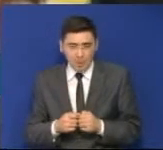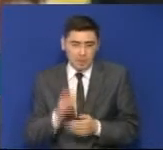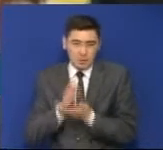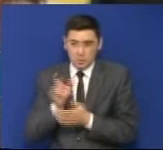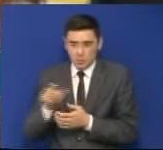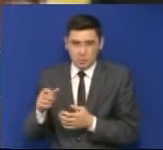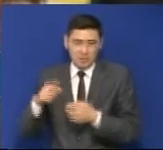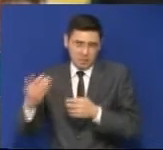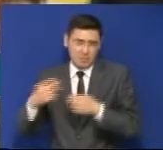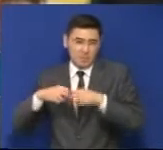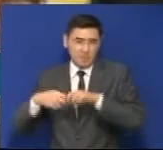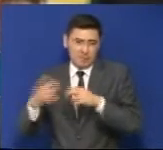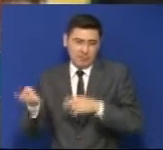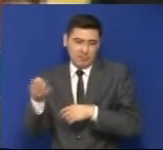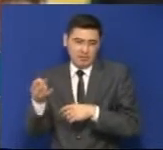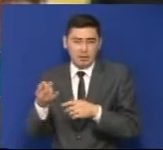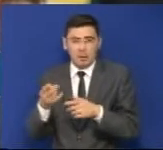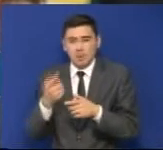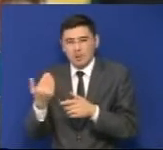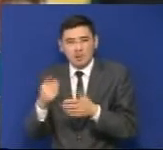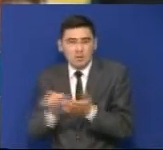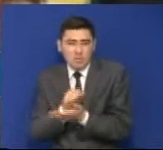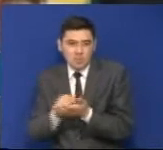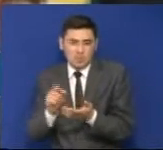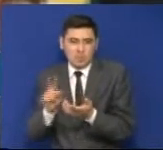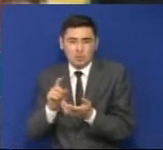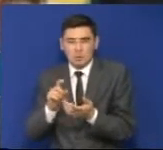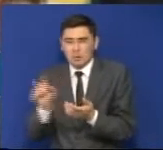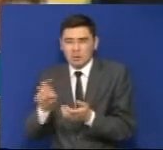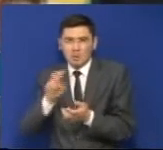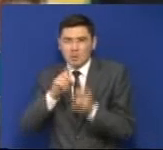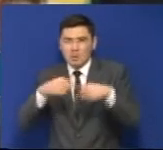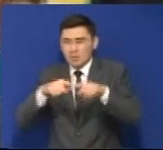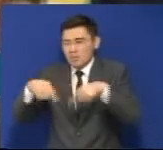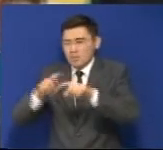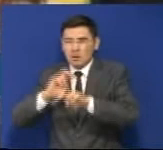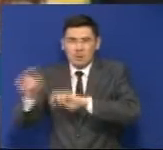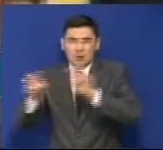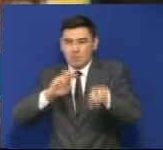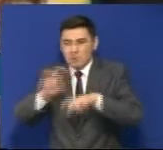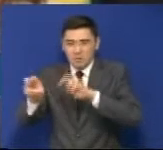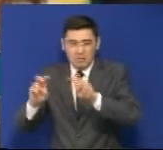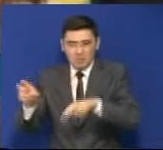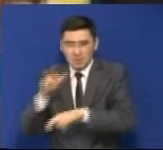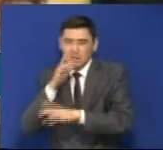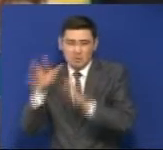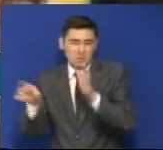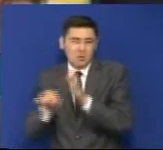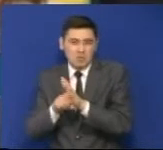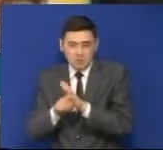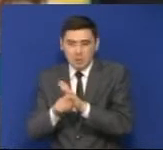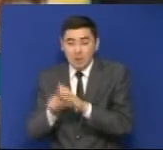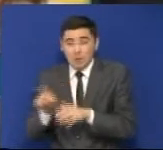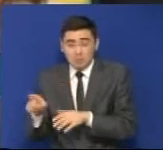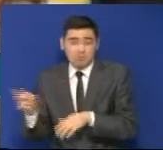жұмыстарын, сұрақтарын шешу үшін қағаздарын алып әртүрлі инстанцияларға барады, бөлімшелерге барады, табандарын тоздырады, уақыттарын кетіреді, сөйтіп жүреді.